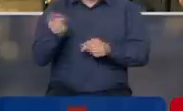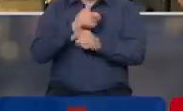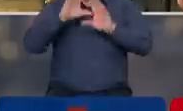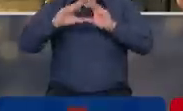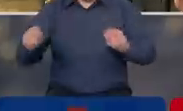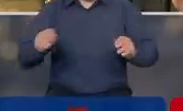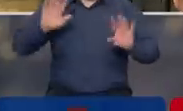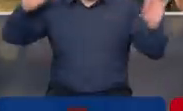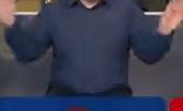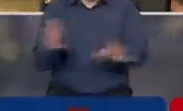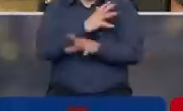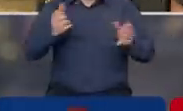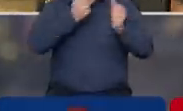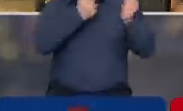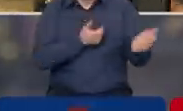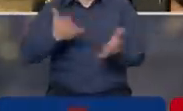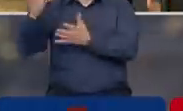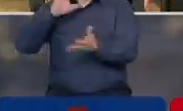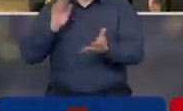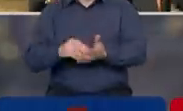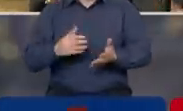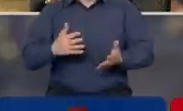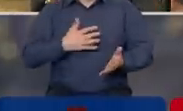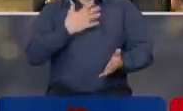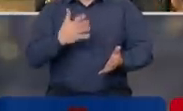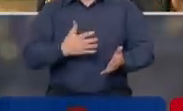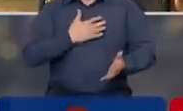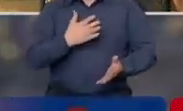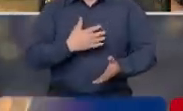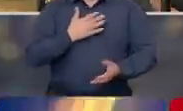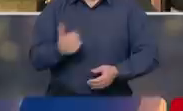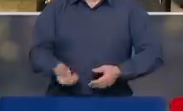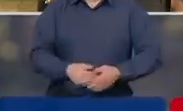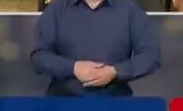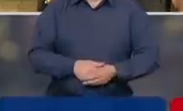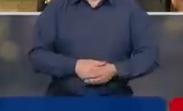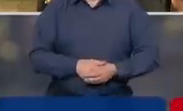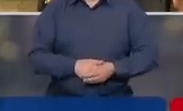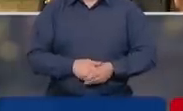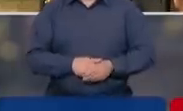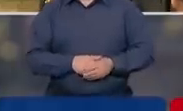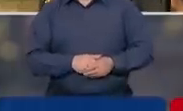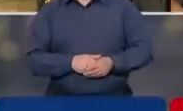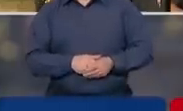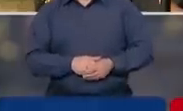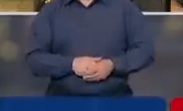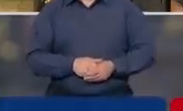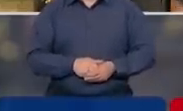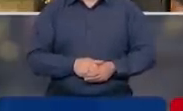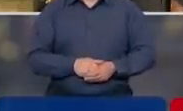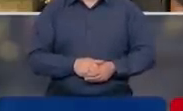ognisk które zostały tutaj na terenie parku